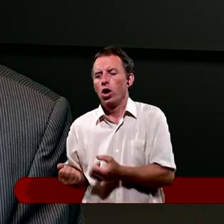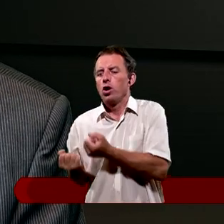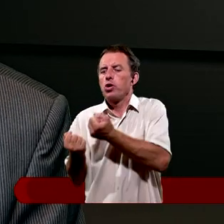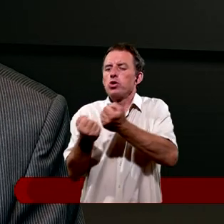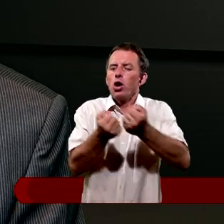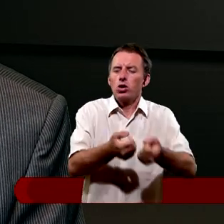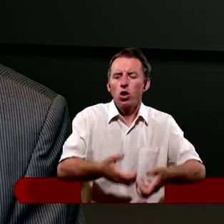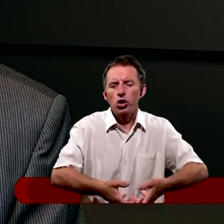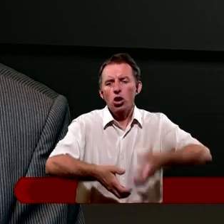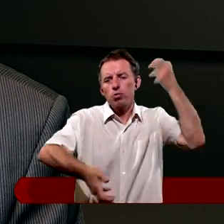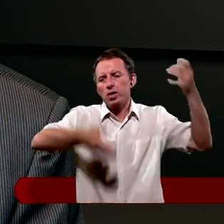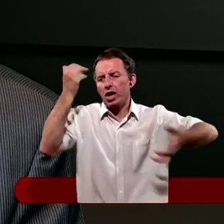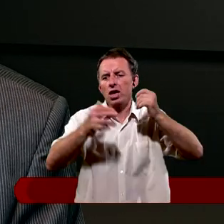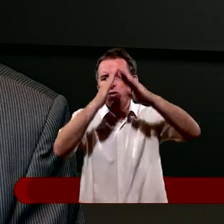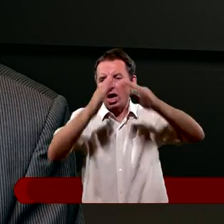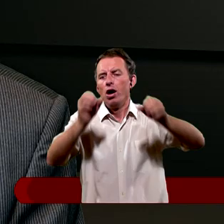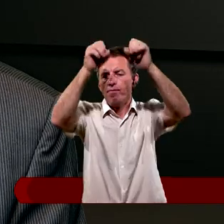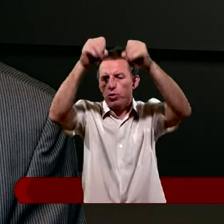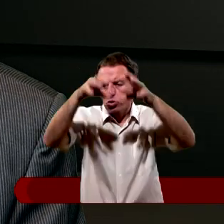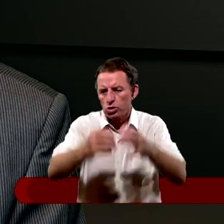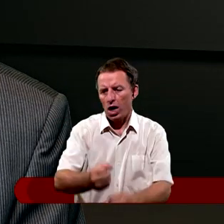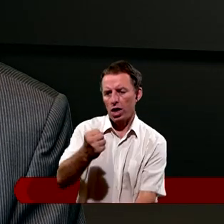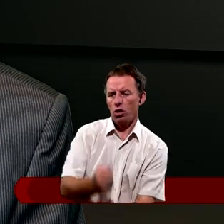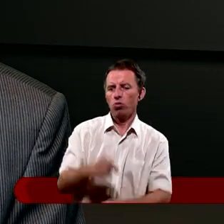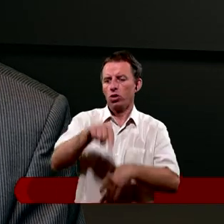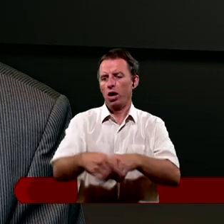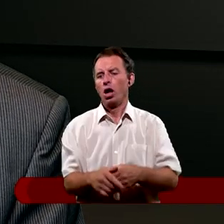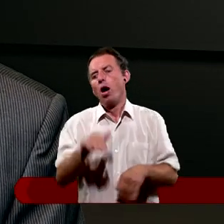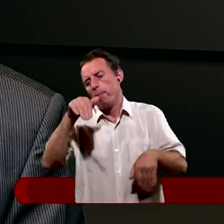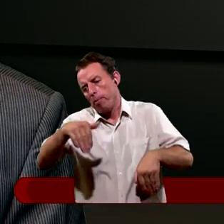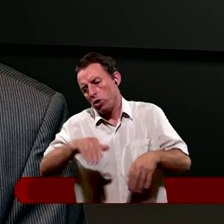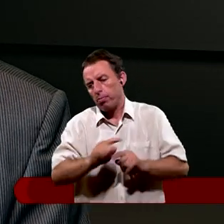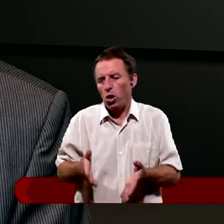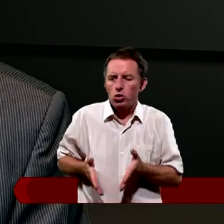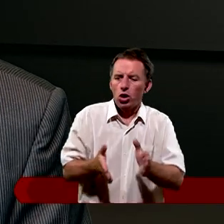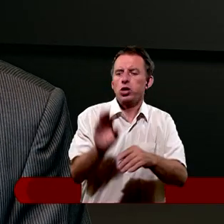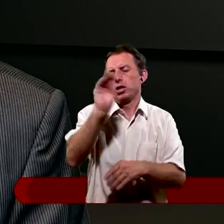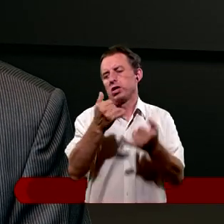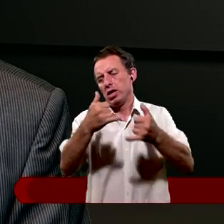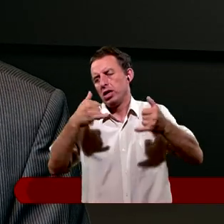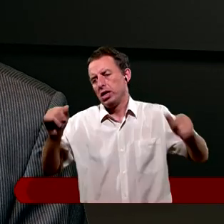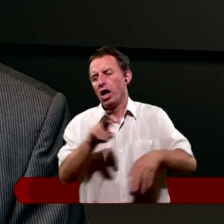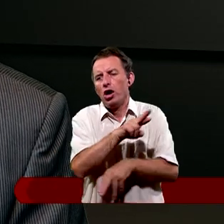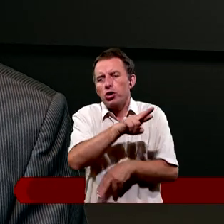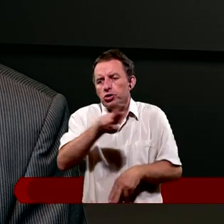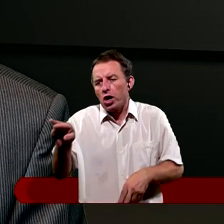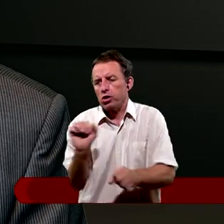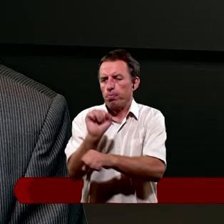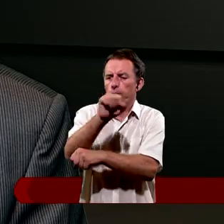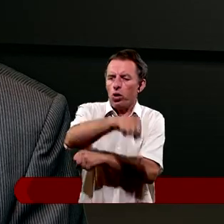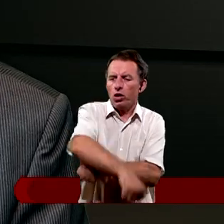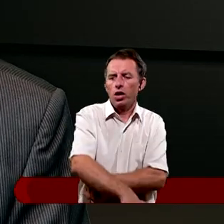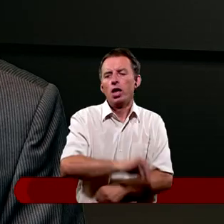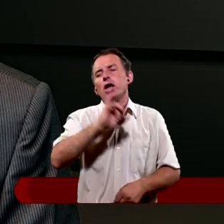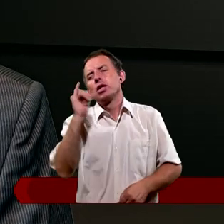niosą go, rozbierają dach, spuszczają go na dół i być może po drodze jeszcze inne rzeczy